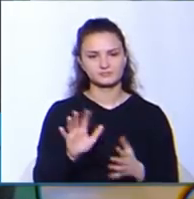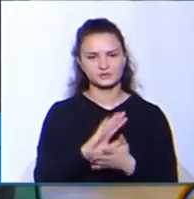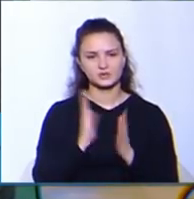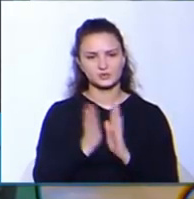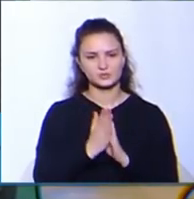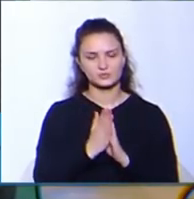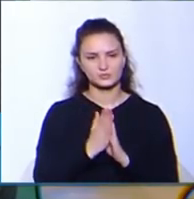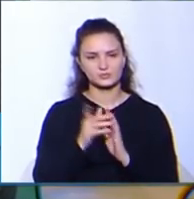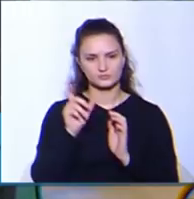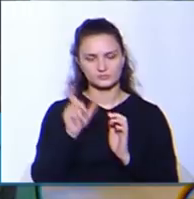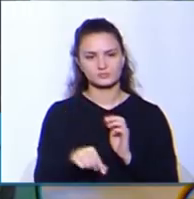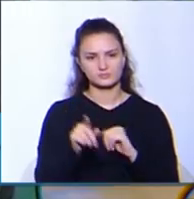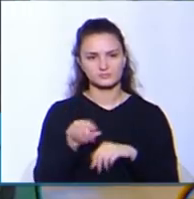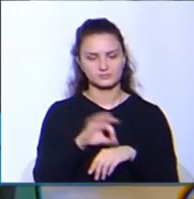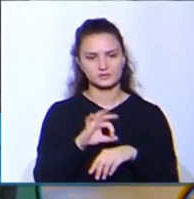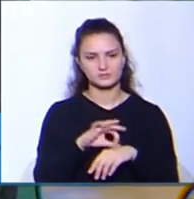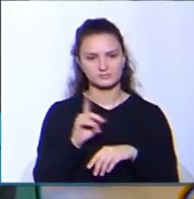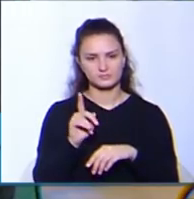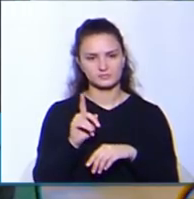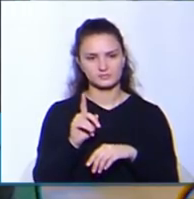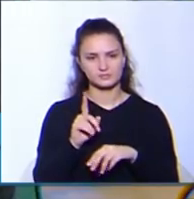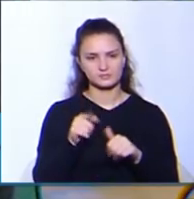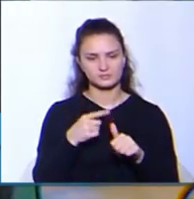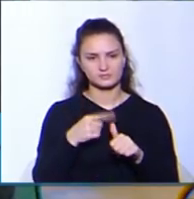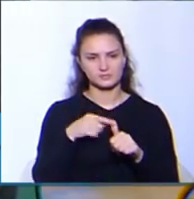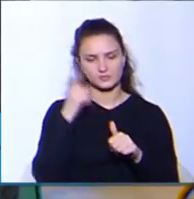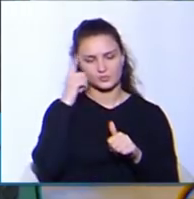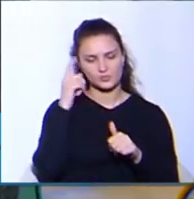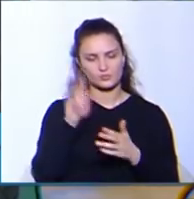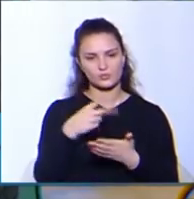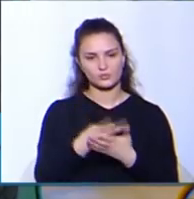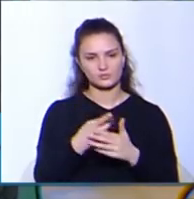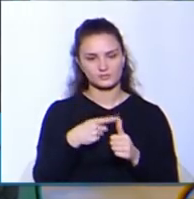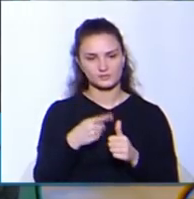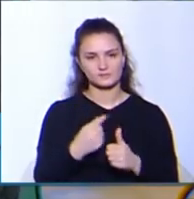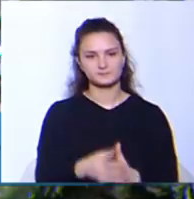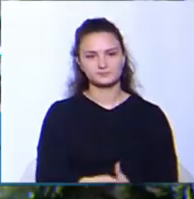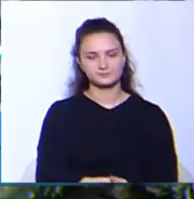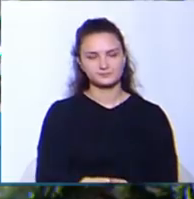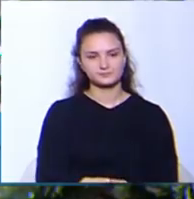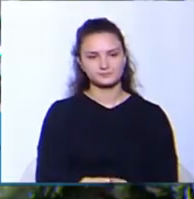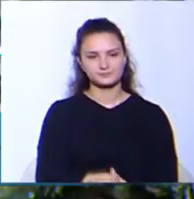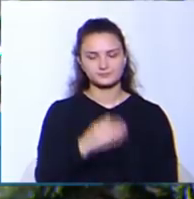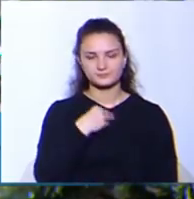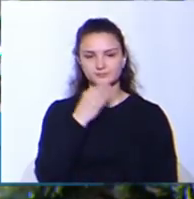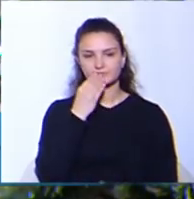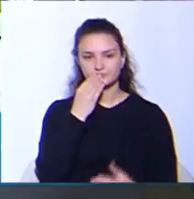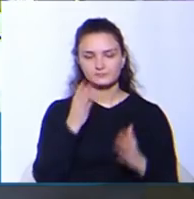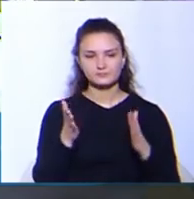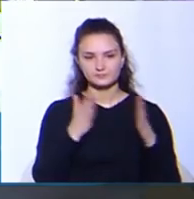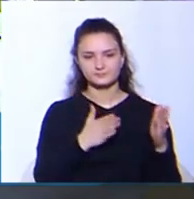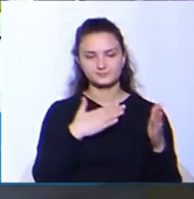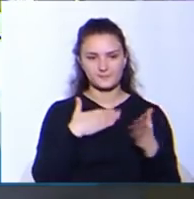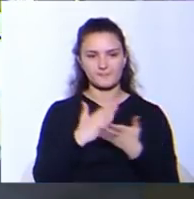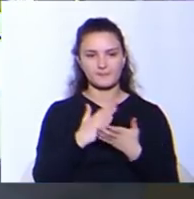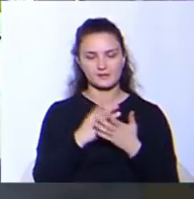ჯამში მიყავს პაციენტი იმ მდგომარეობამდე რასაც უგონო მდგომარეობა ქვია მე უნდა გადავინაცლო კვები ზონაში იმიტომ რომ მეც